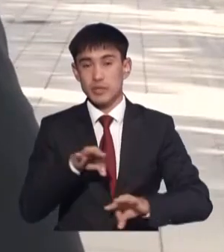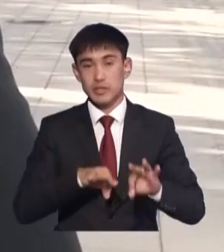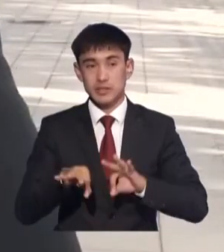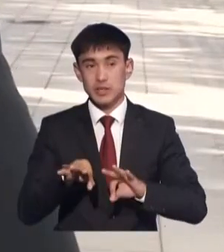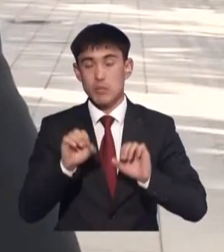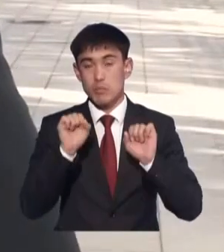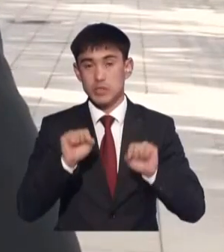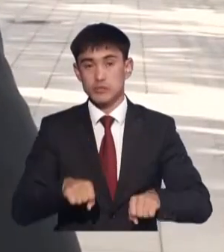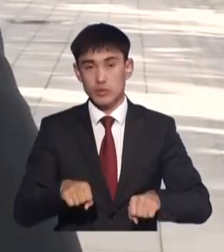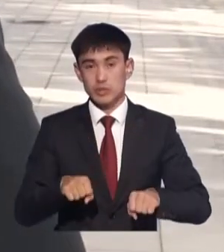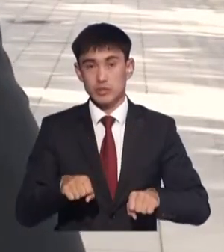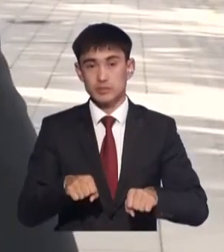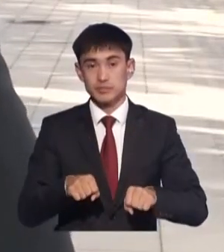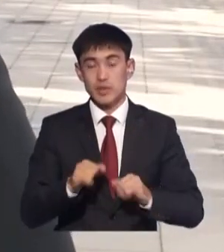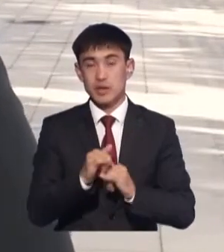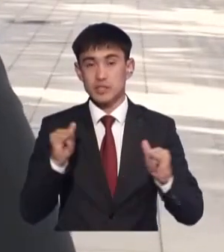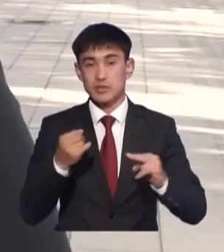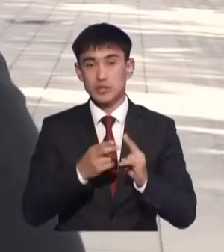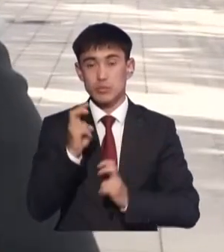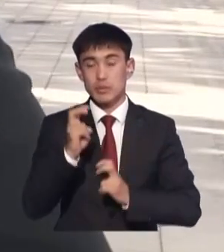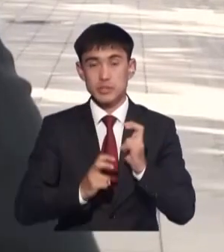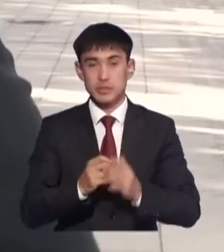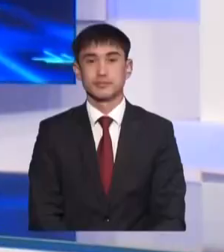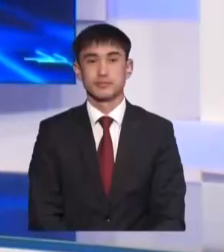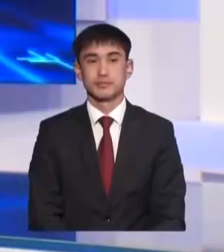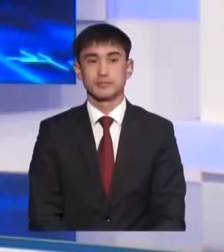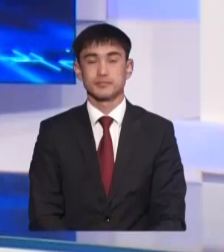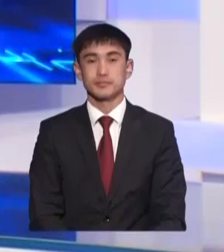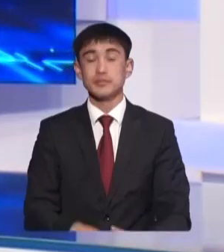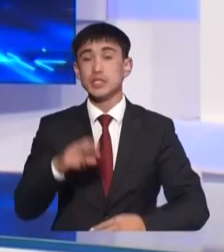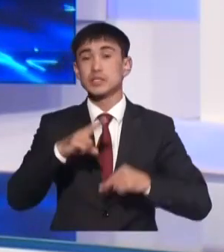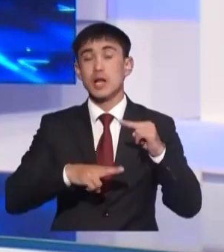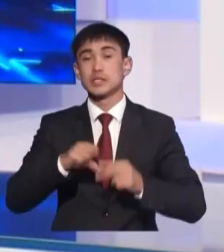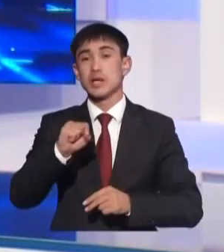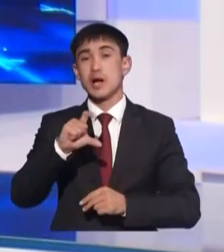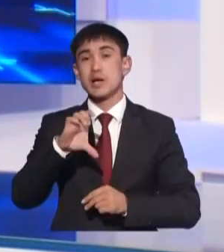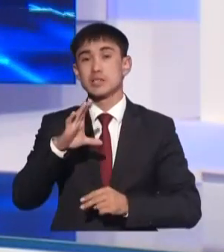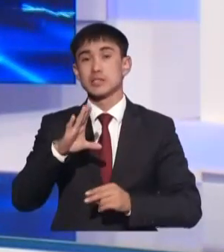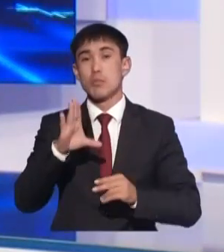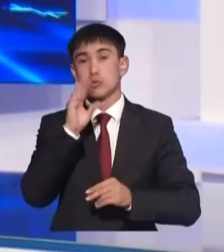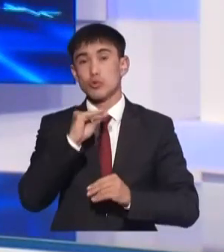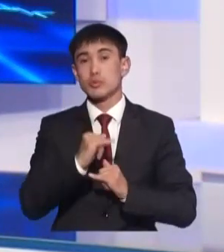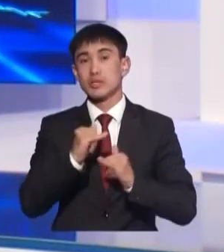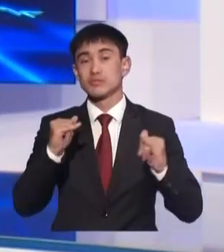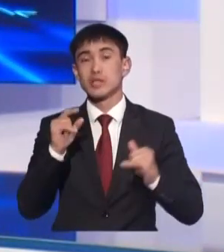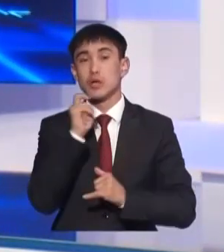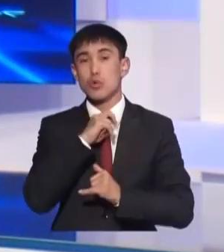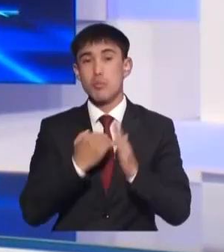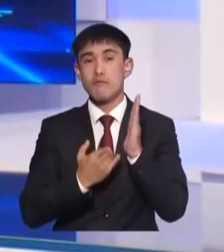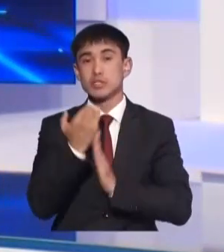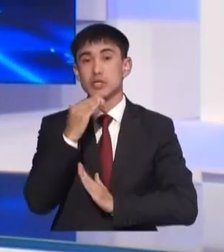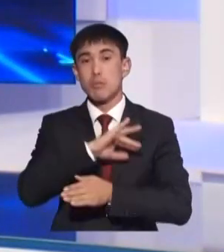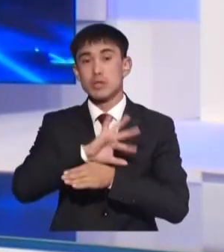рода проекты, они позволят развить эту промышленность. Строительство АЭС способствует развитию экономики